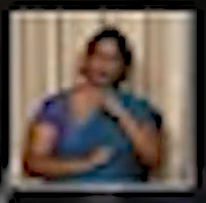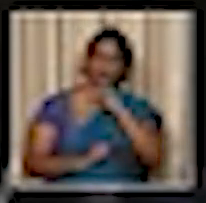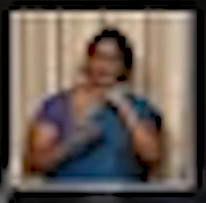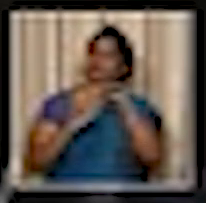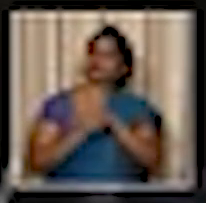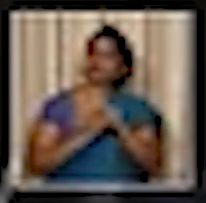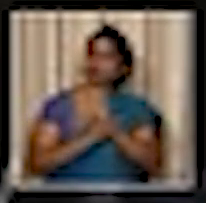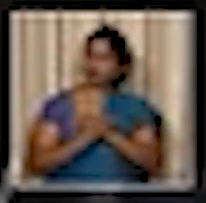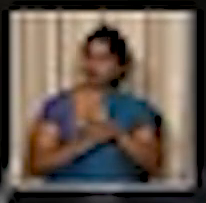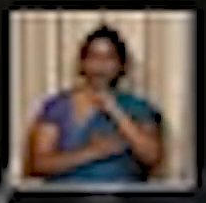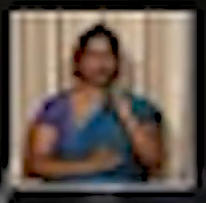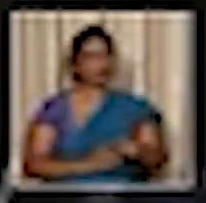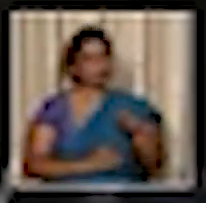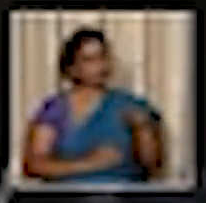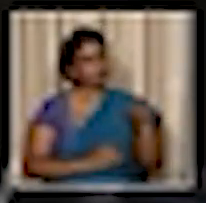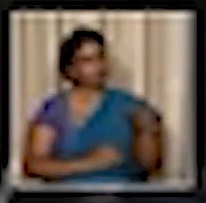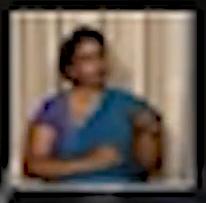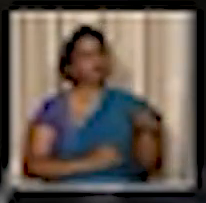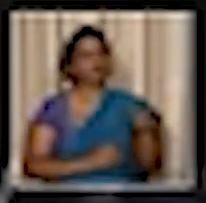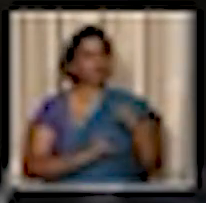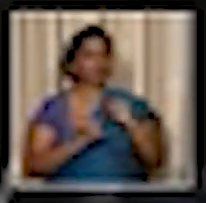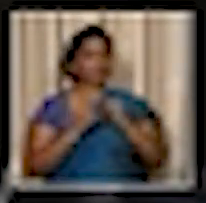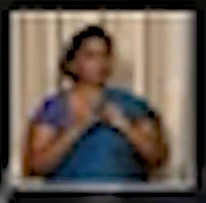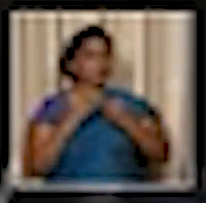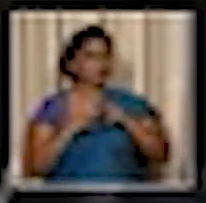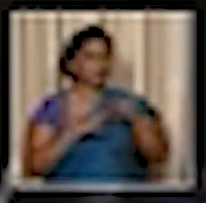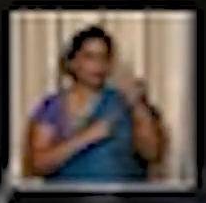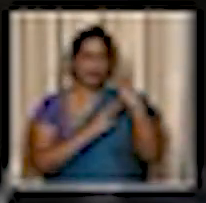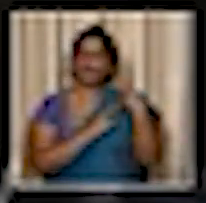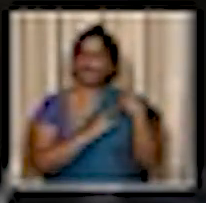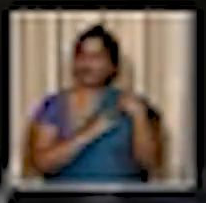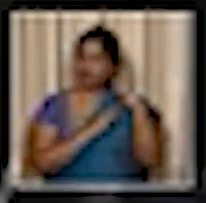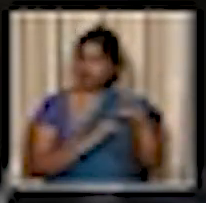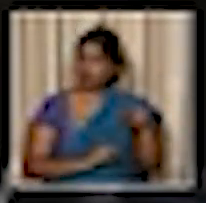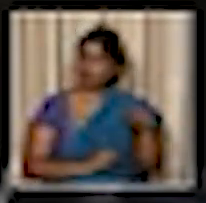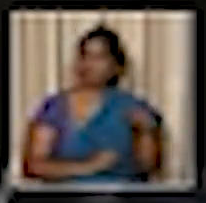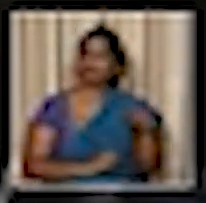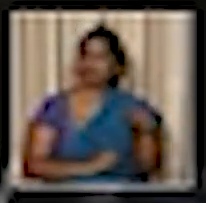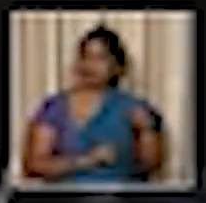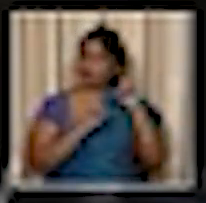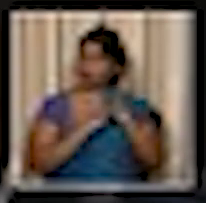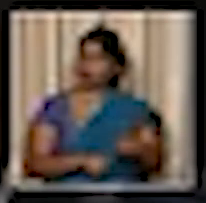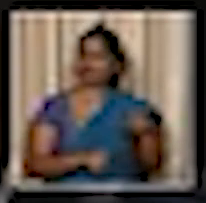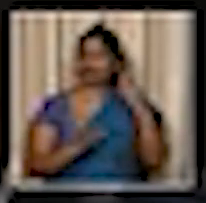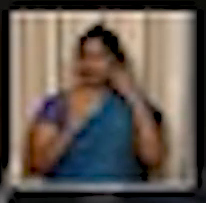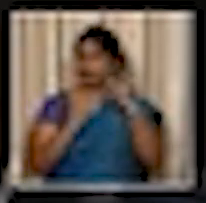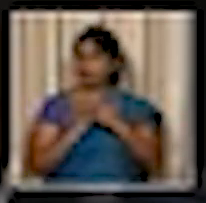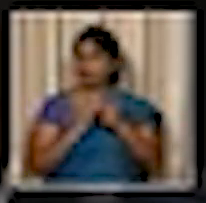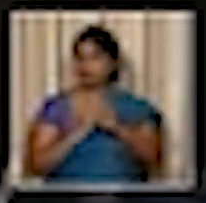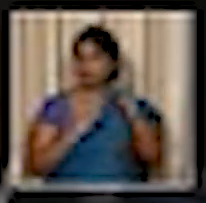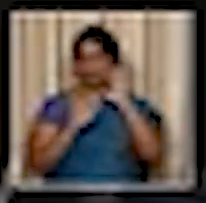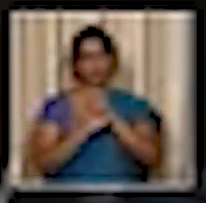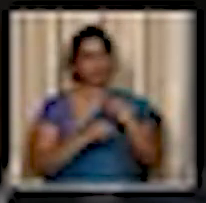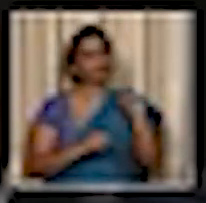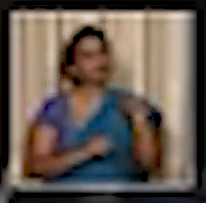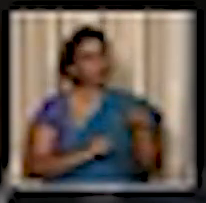ශේෂ්ත්‍රයේ සියලු විනිසුරුවරුන්ගේ සහ නිලධාරීන්ගේ වගකීමක් තිබියදී එම කරුණු හෙළිදරව් කිරීම